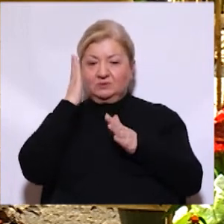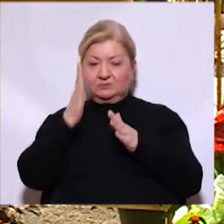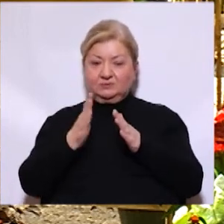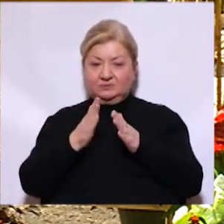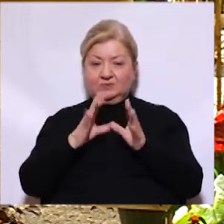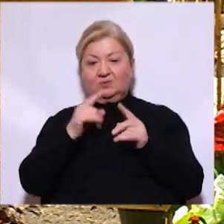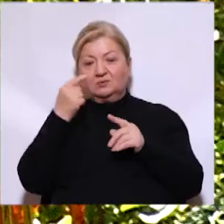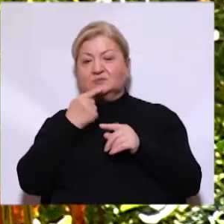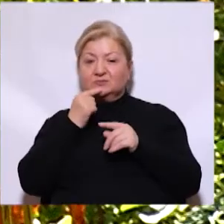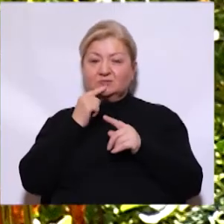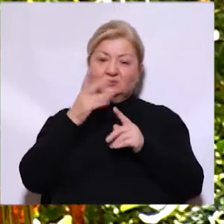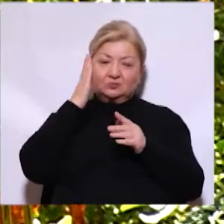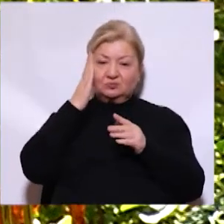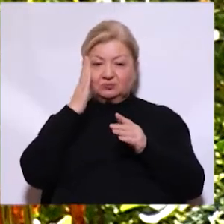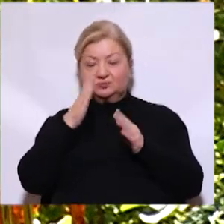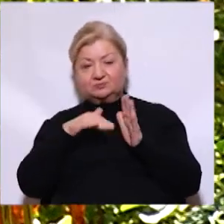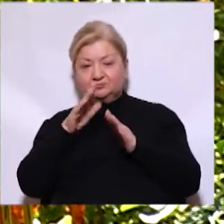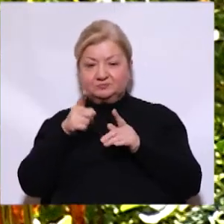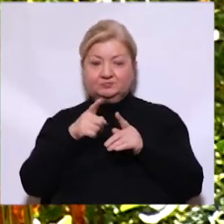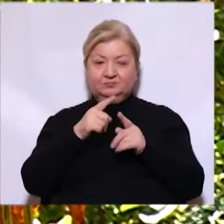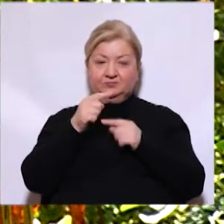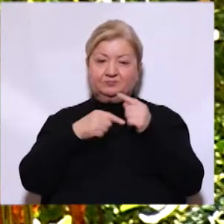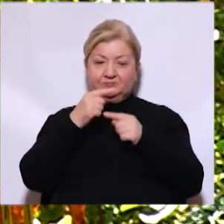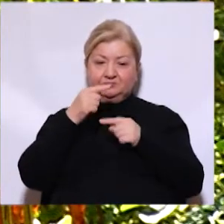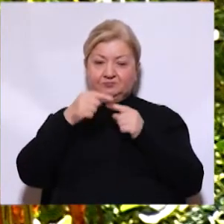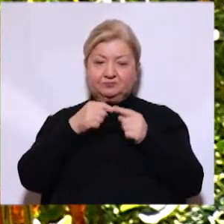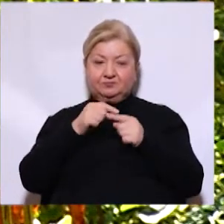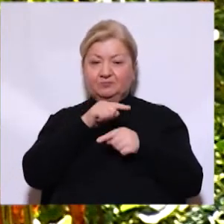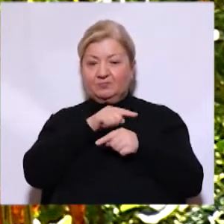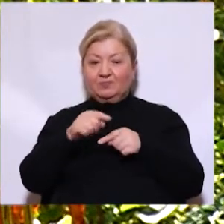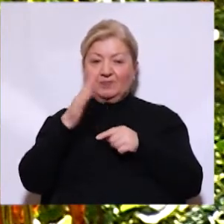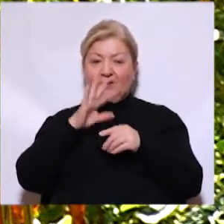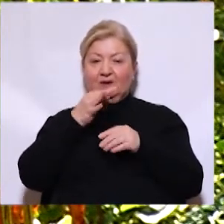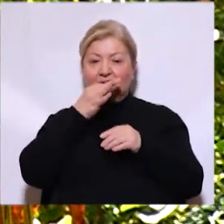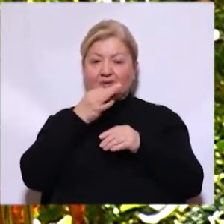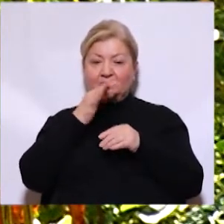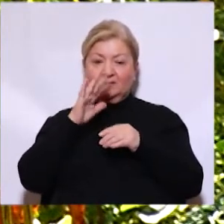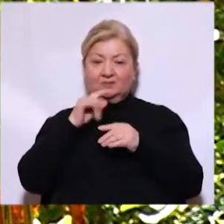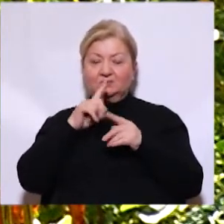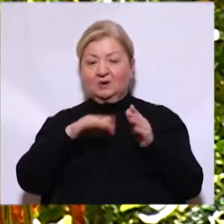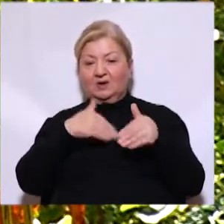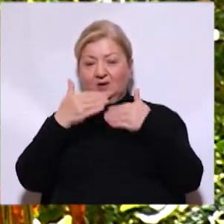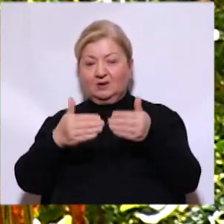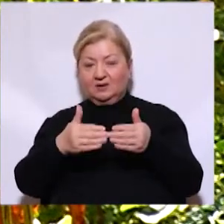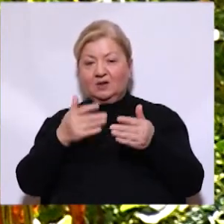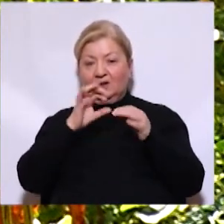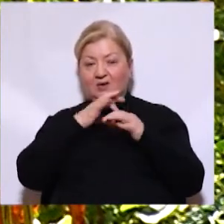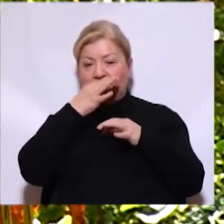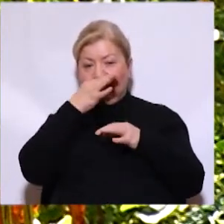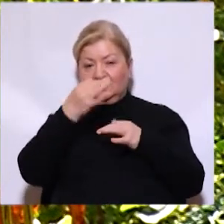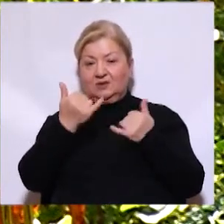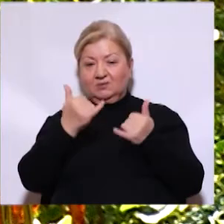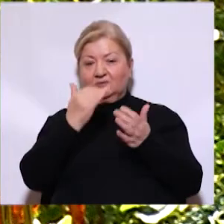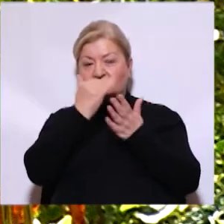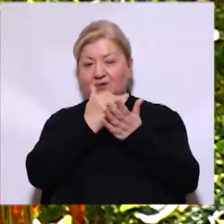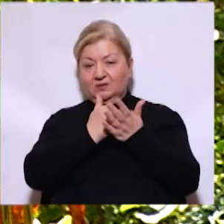იქნება, თუმცა ძნელია იმის წარმოდგენა, რომ უკეთესი არ იყოს მომავალი სემესტრი. სანამ მოკლედ დამშვიდობებაზე გადავალთ, გეტყვით,